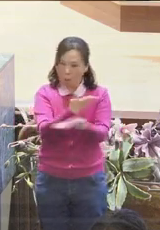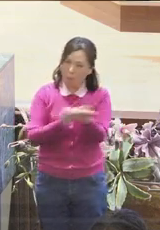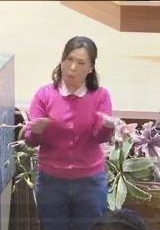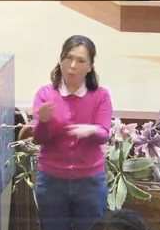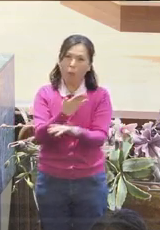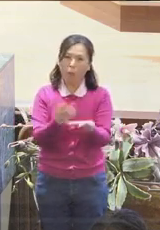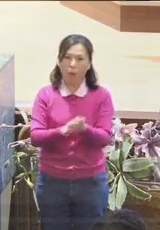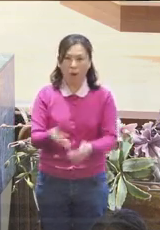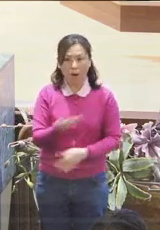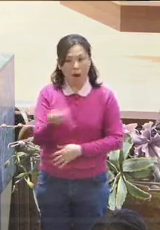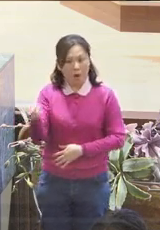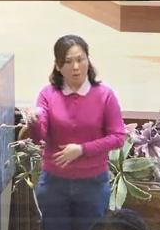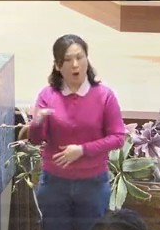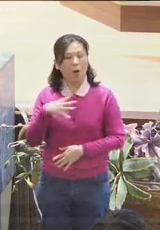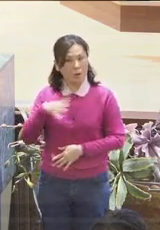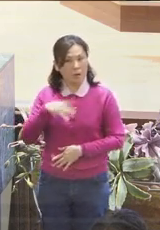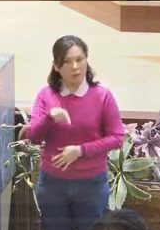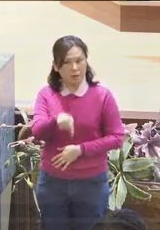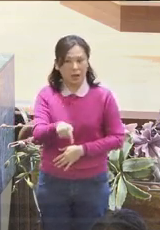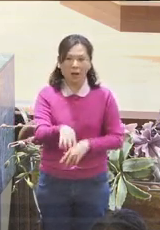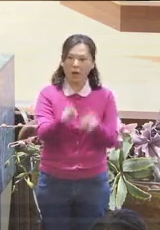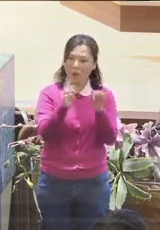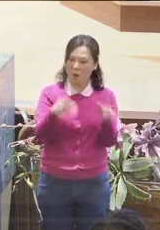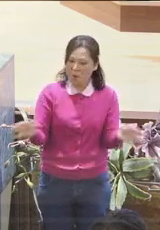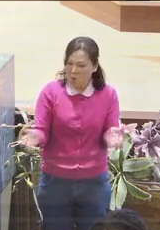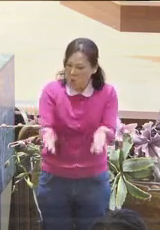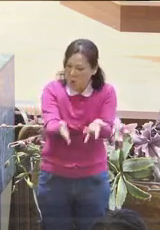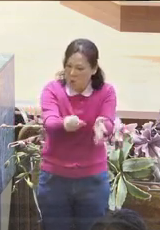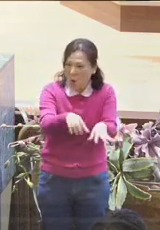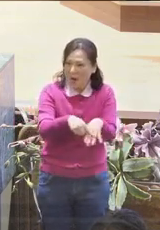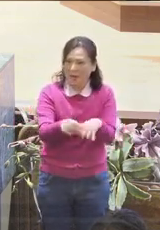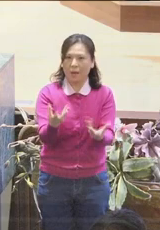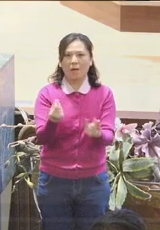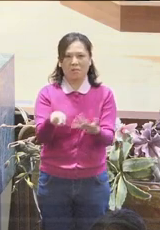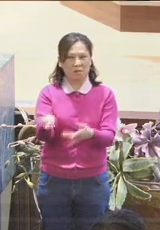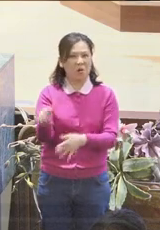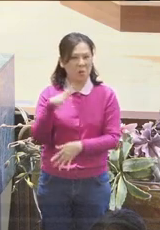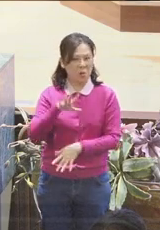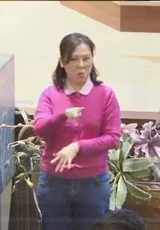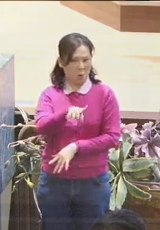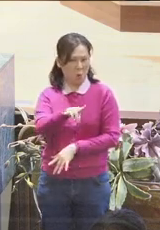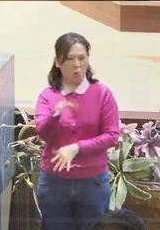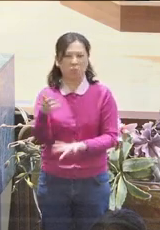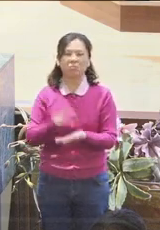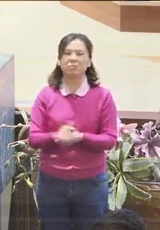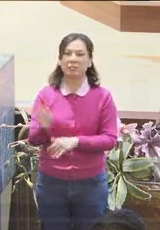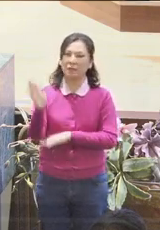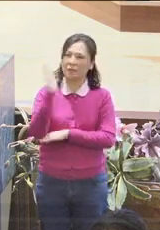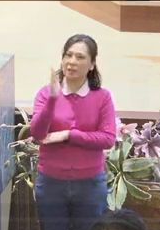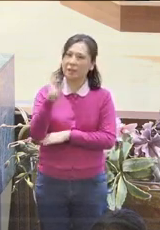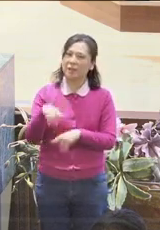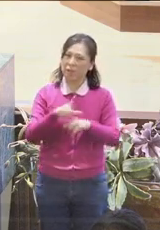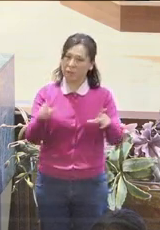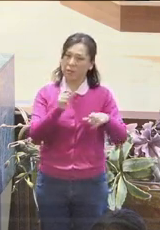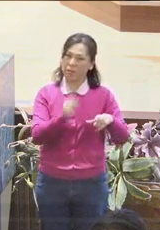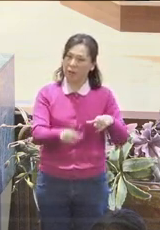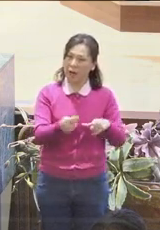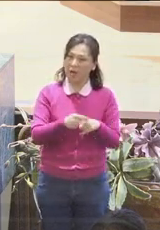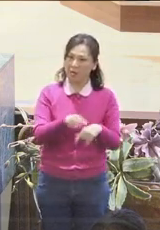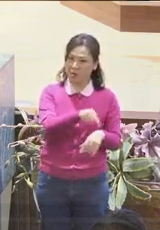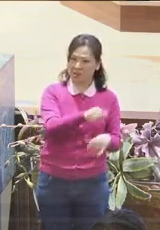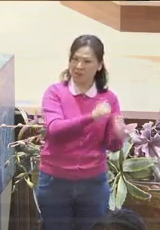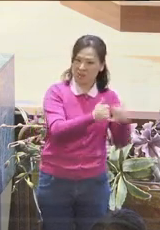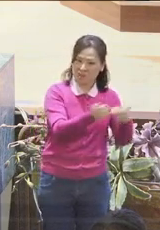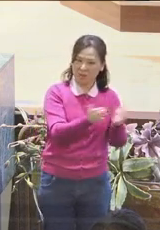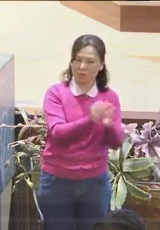到说，哎，真的有资讯操纵在进行啊等等，这个就比政府或者大企业来做类似的事更能够